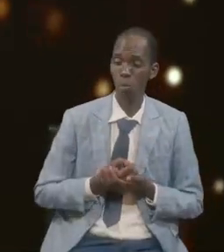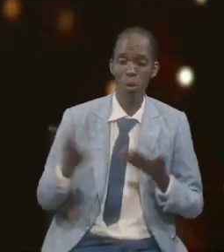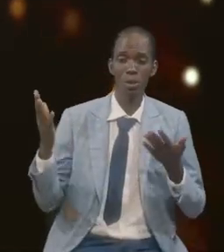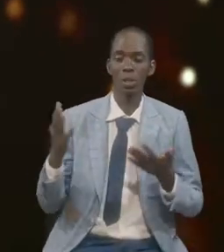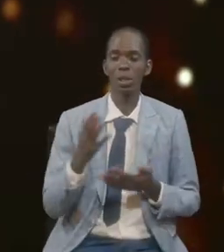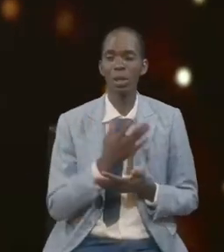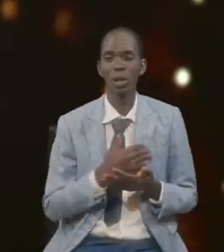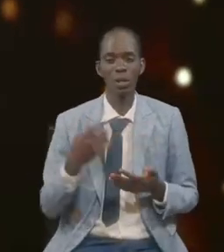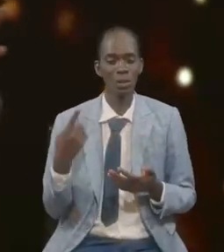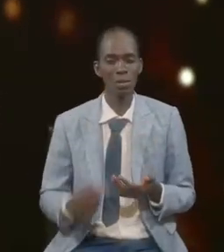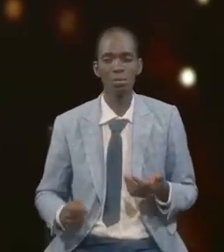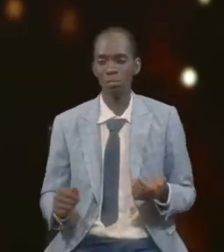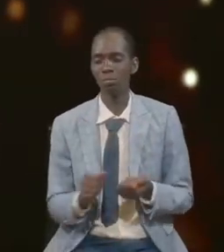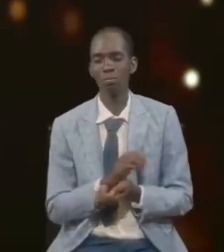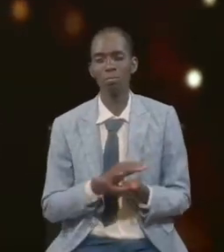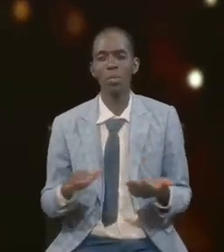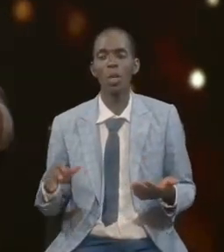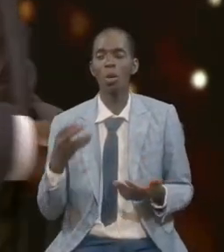gaspillage,